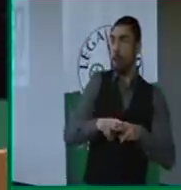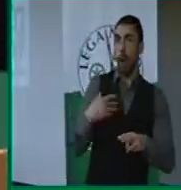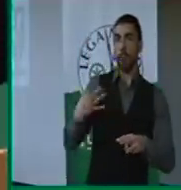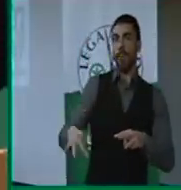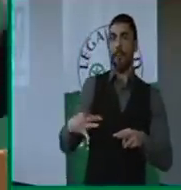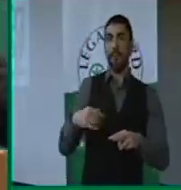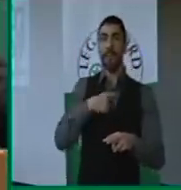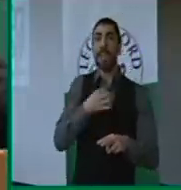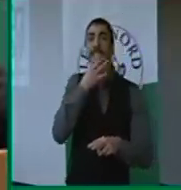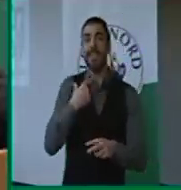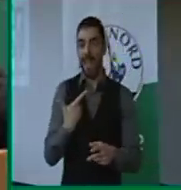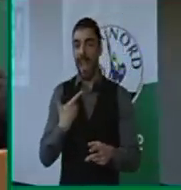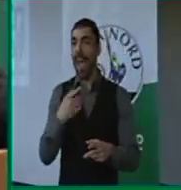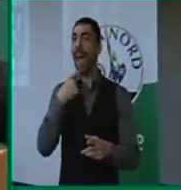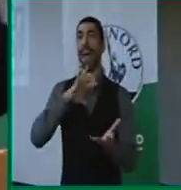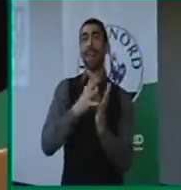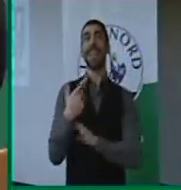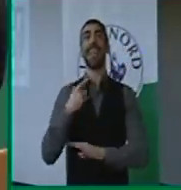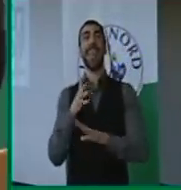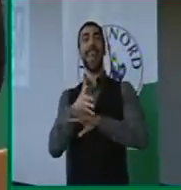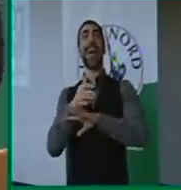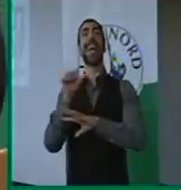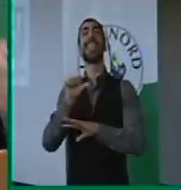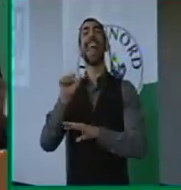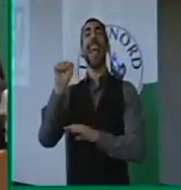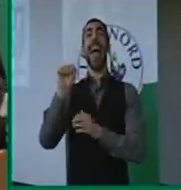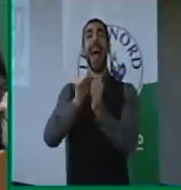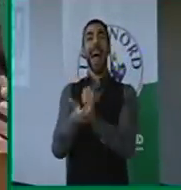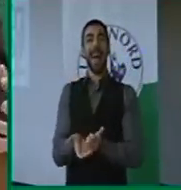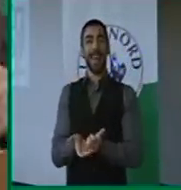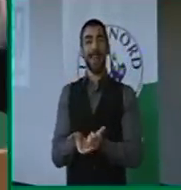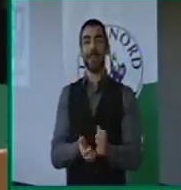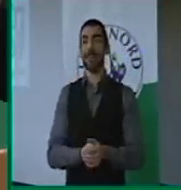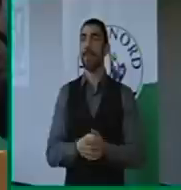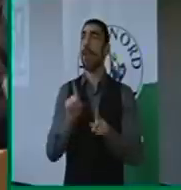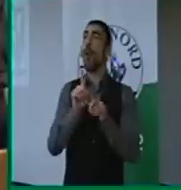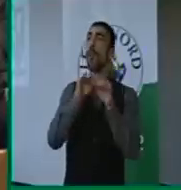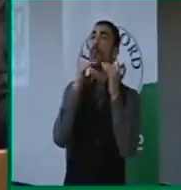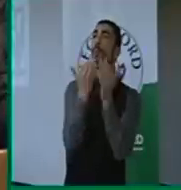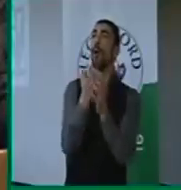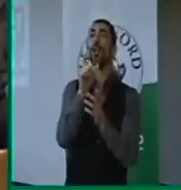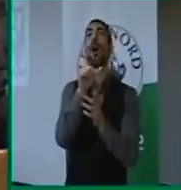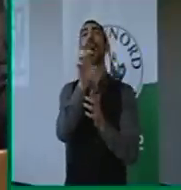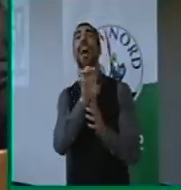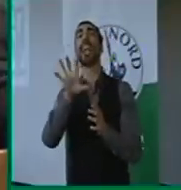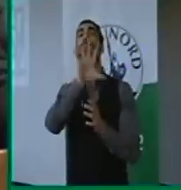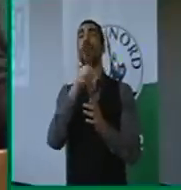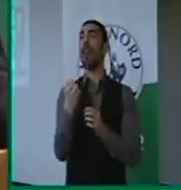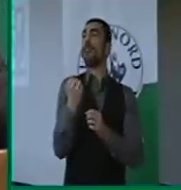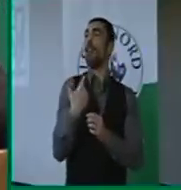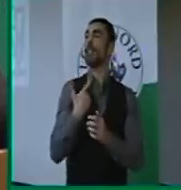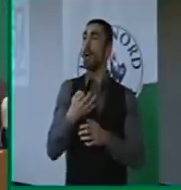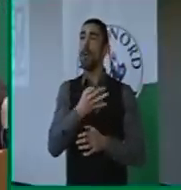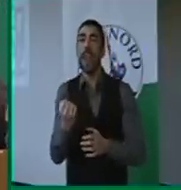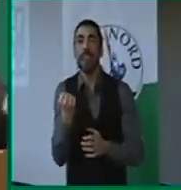quindi siamo entrati in Serie A siamo entrati nelle nel nel nel mondo delle regioni forti di quelli che hanno la